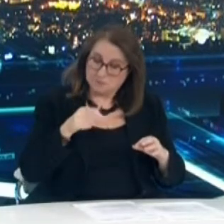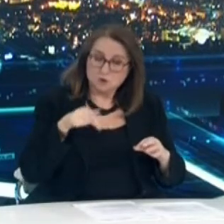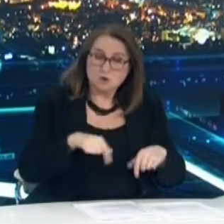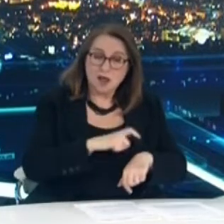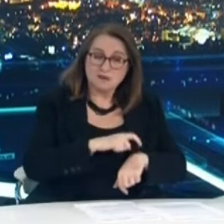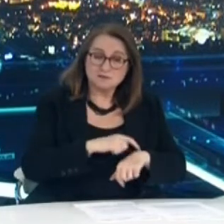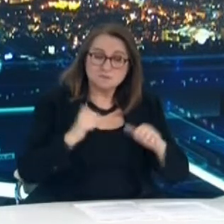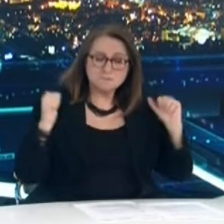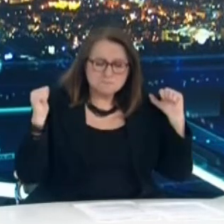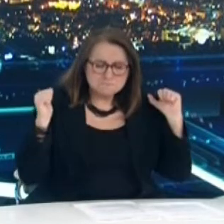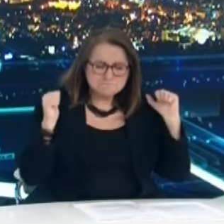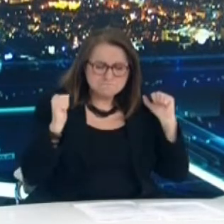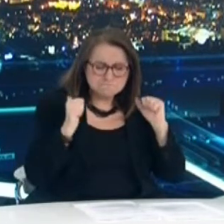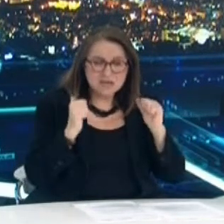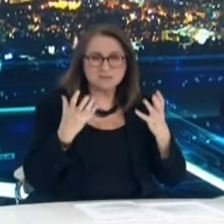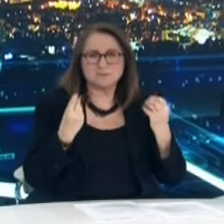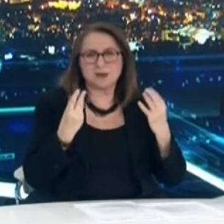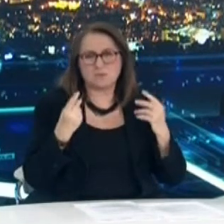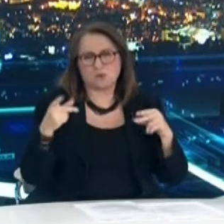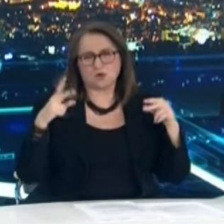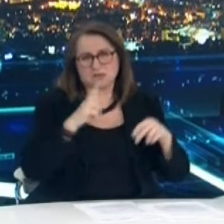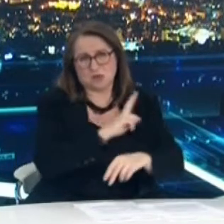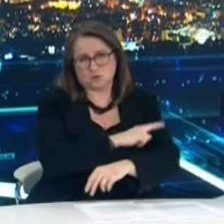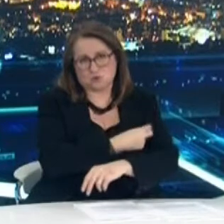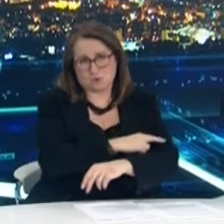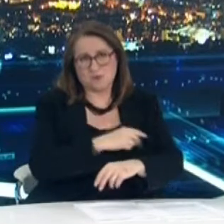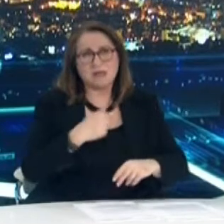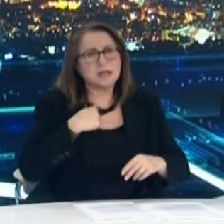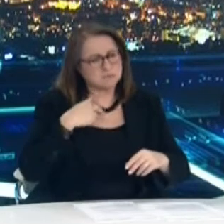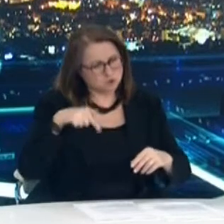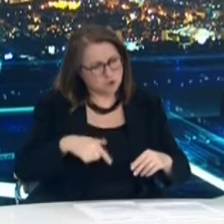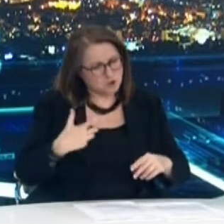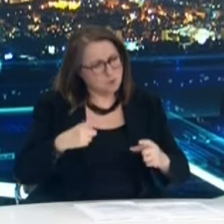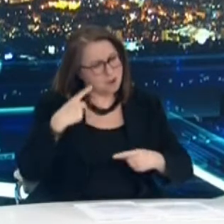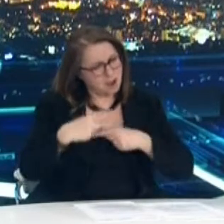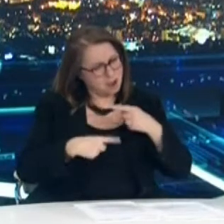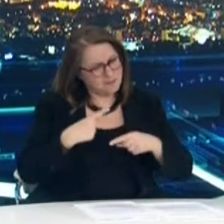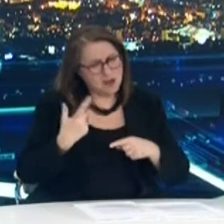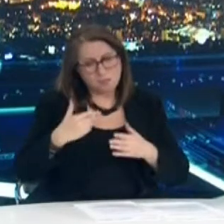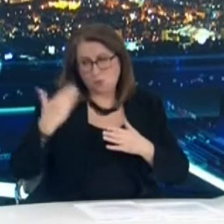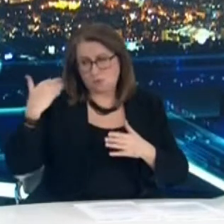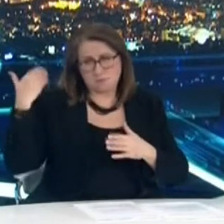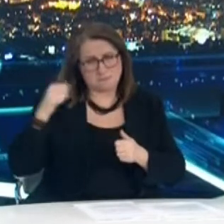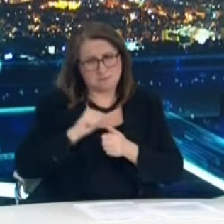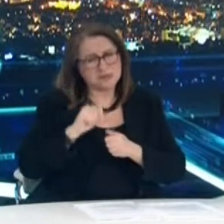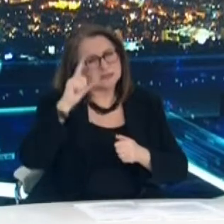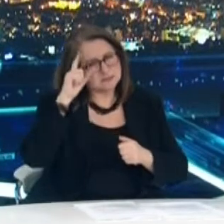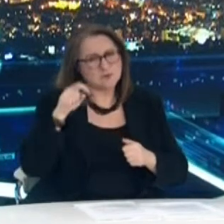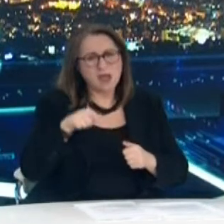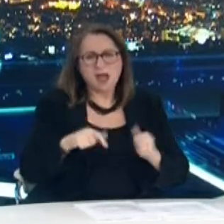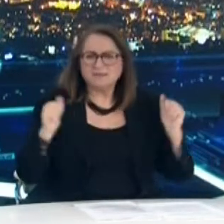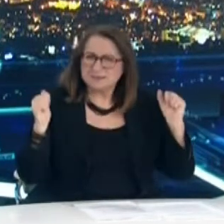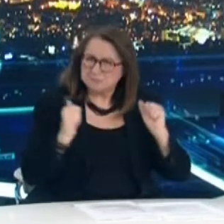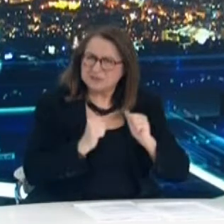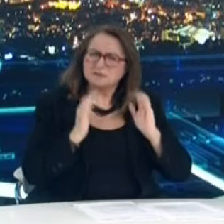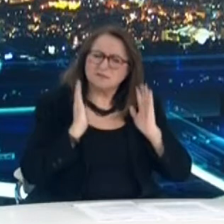αυξημένη και με βάση την εμπειρία μας και από τους προηγούμενους μήνες ξέρουμε ότι η πίεση αυτή θα συνεχίσει να υφίσταται